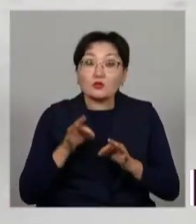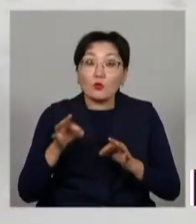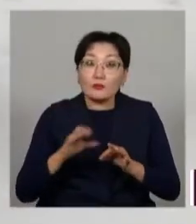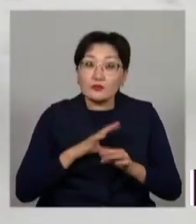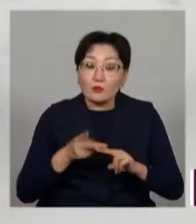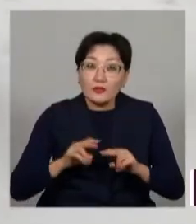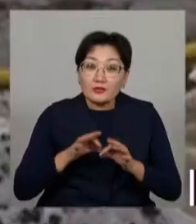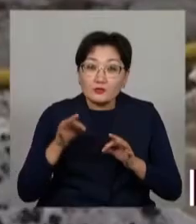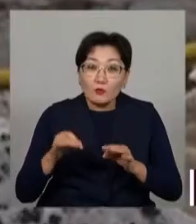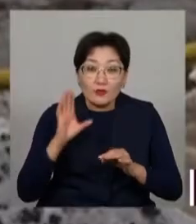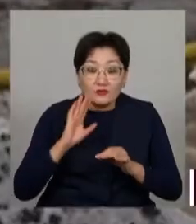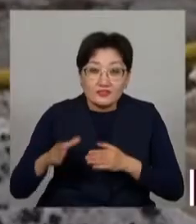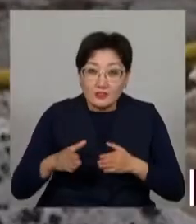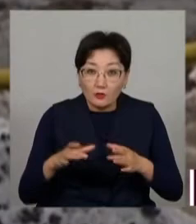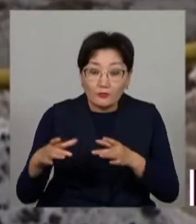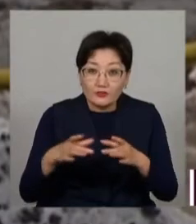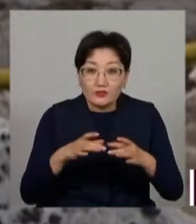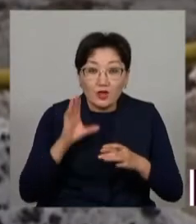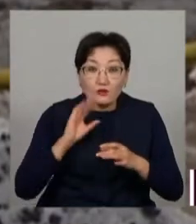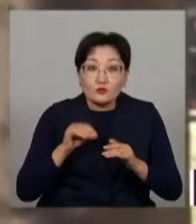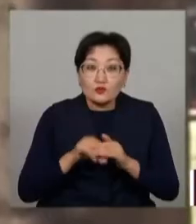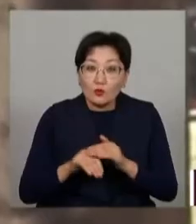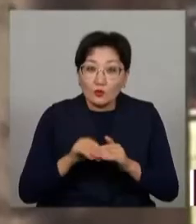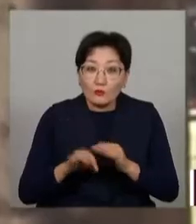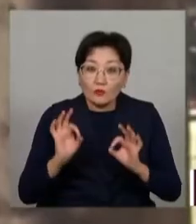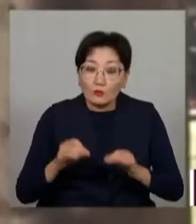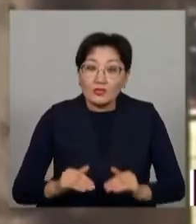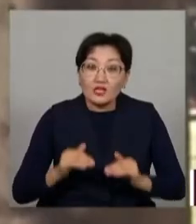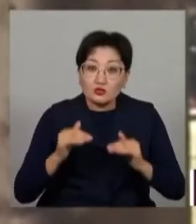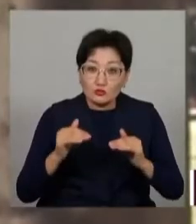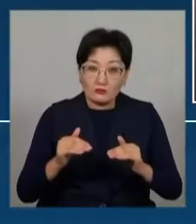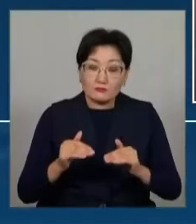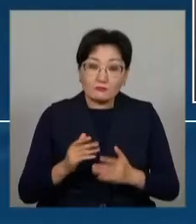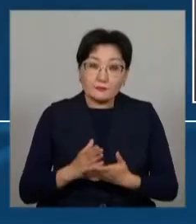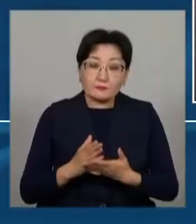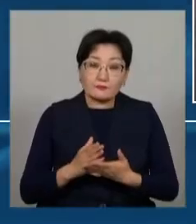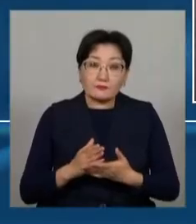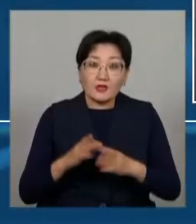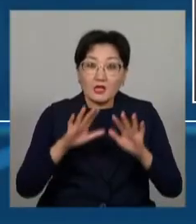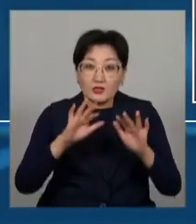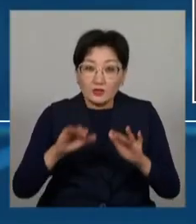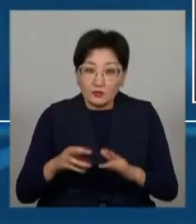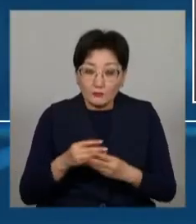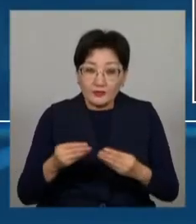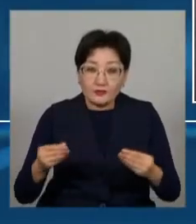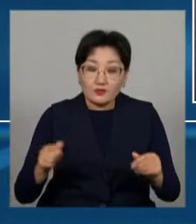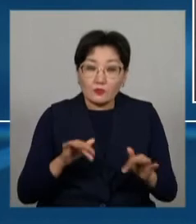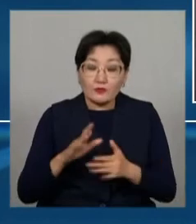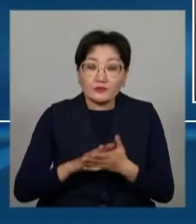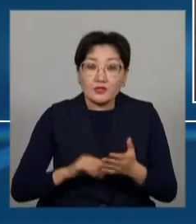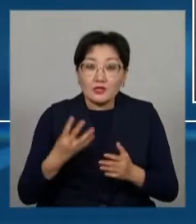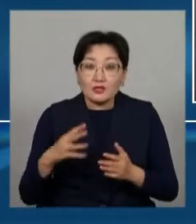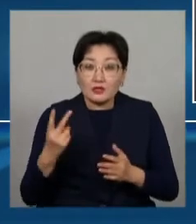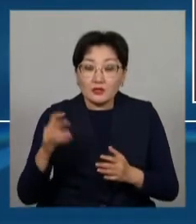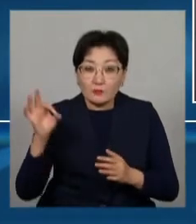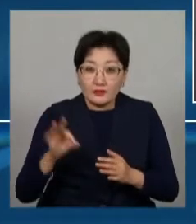осы өңірлерде өзендер мен су қоймаларында су қоры нормадан жоғары. қарайру процесс жалғасуда, еліміздің 42%